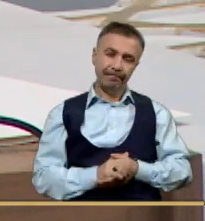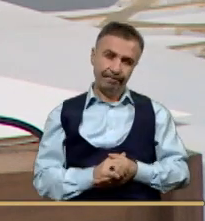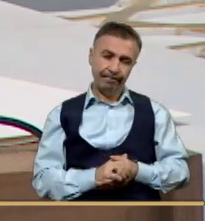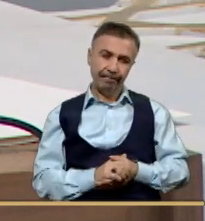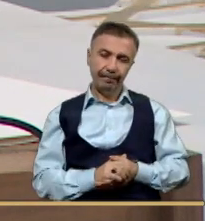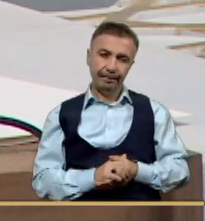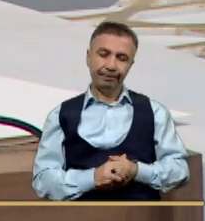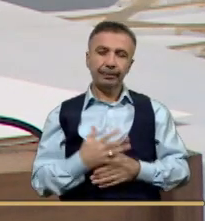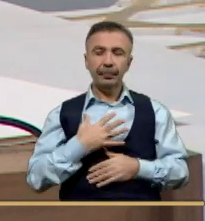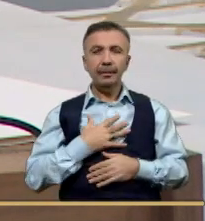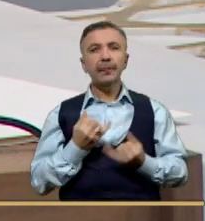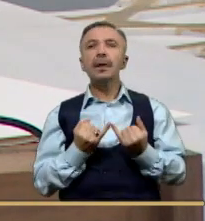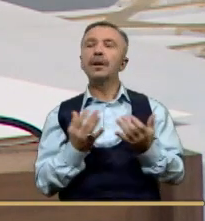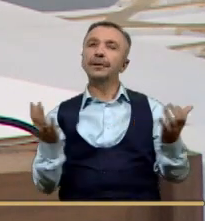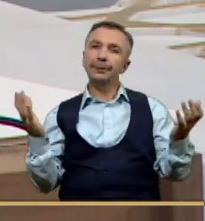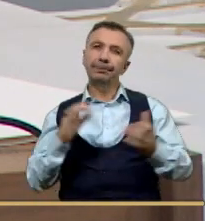Aziz kardeşlerim,